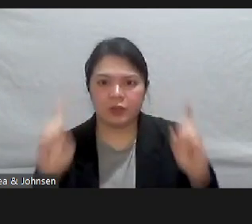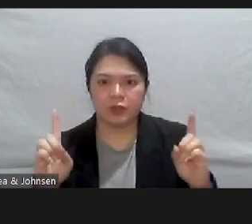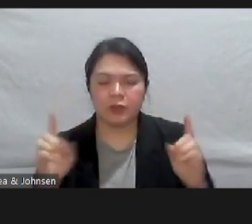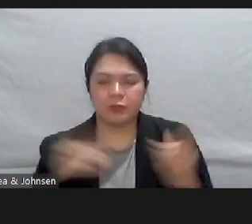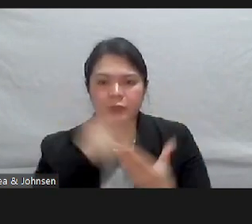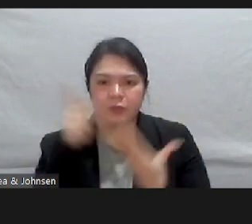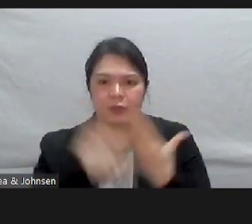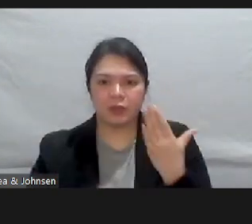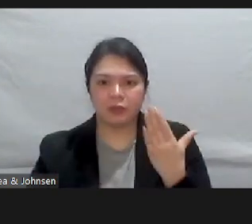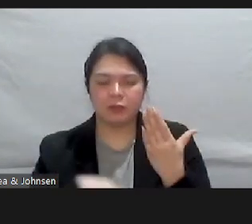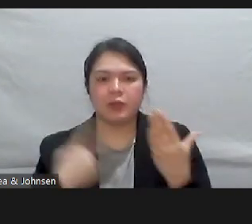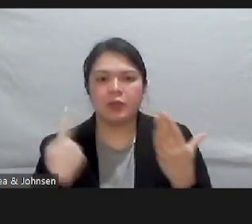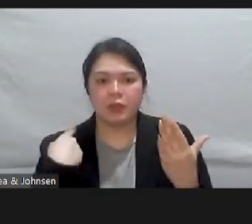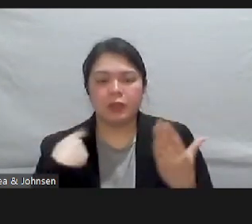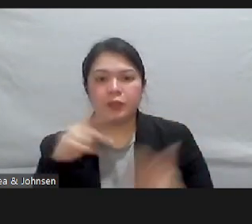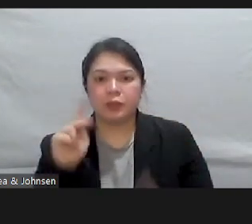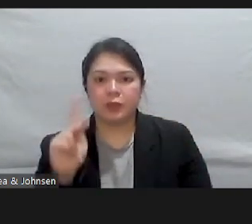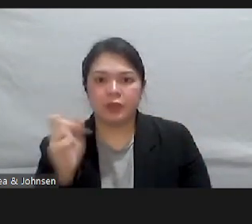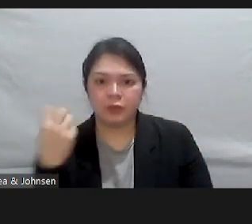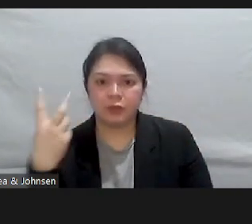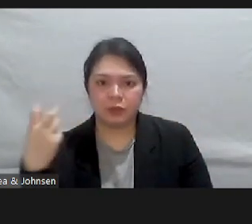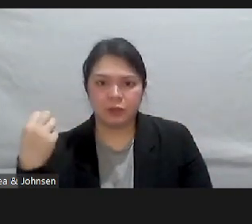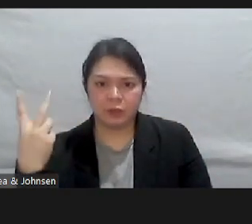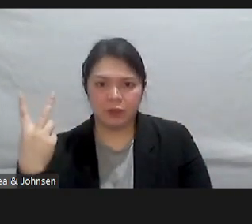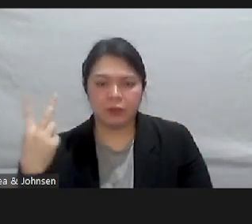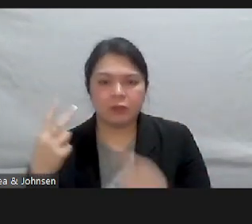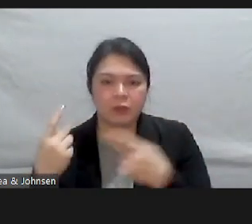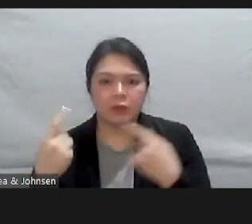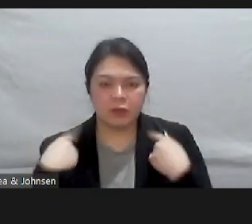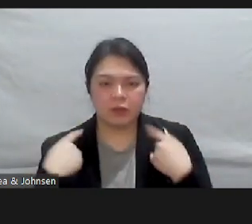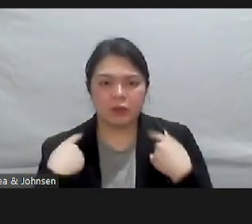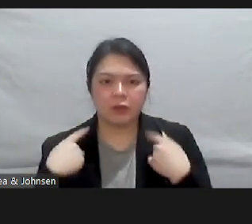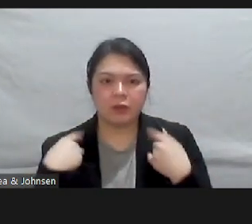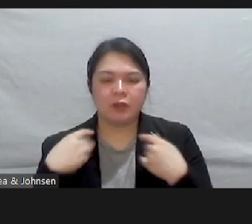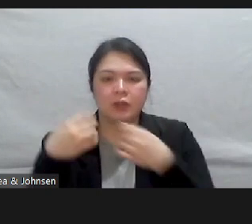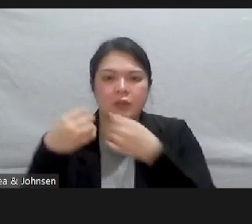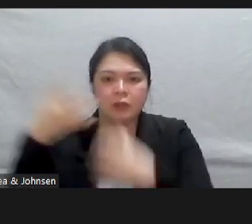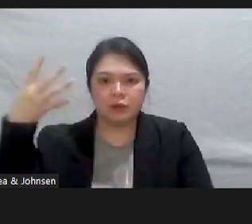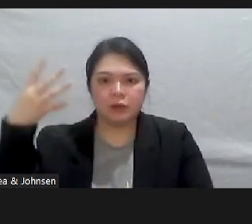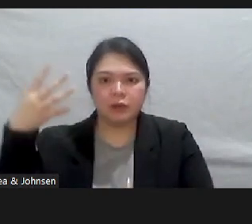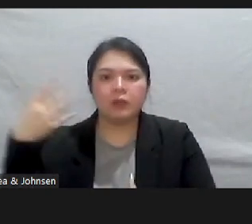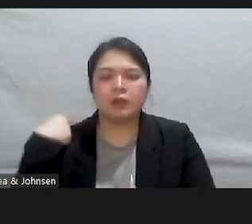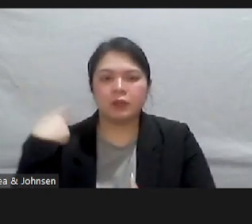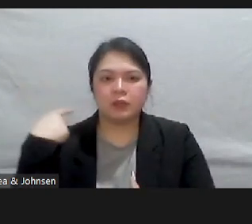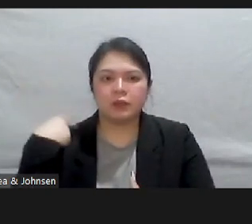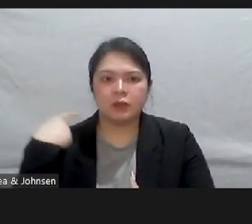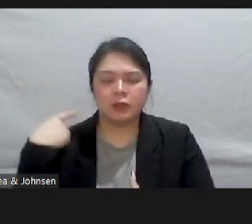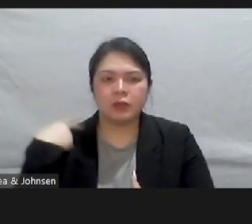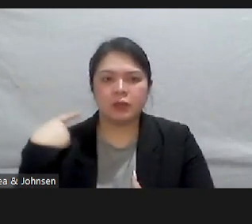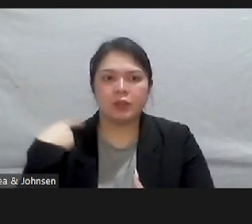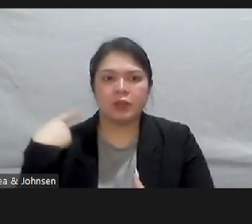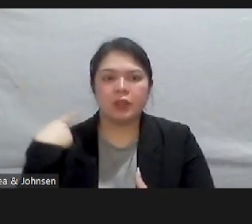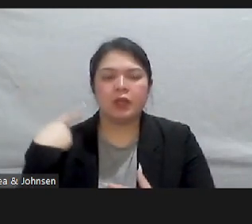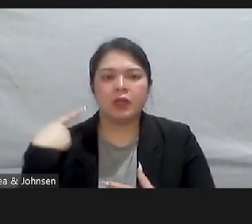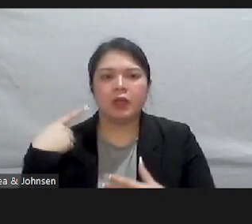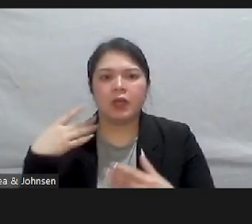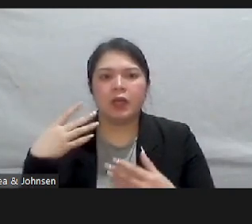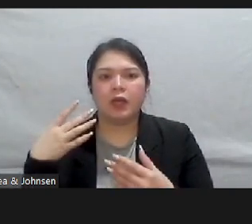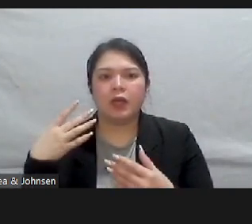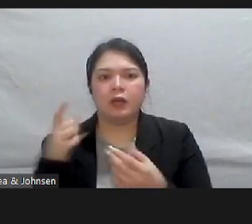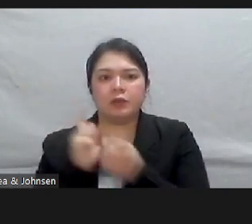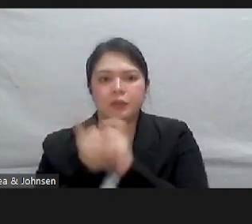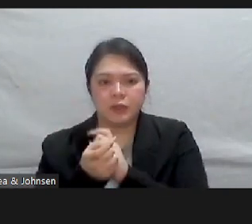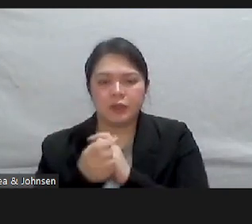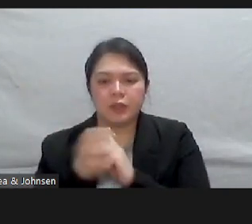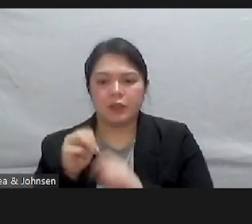Program, yung K-12, kung saan nandiyan nakalagay yung provision na i-institutionalize na ang